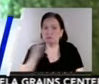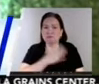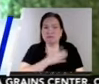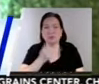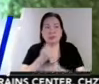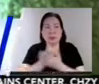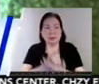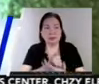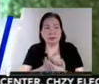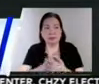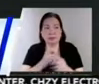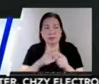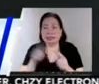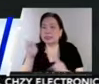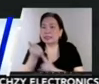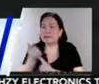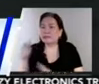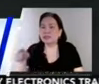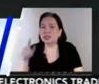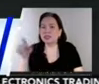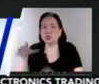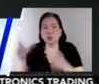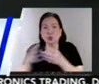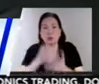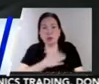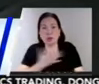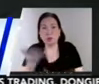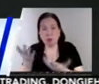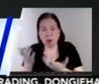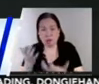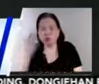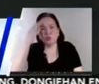lang nila alam kung papaano. Kaya bumuo siya at kanyang